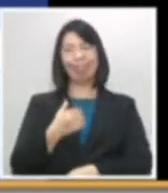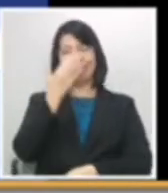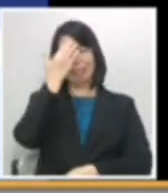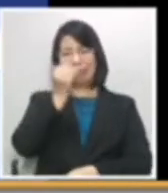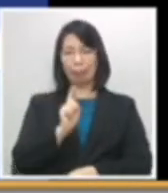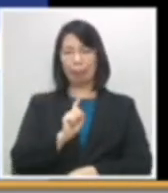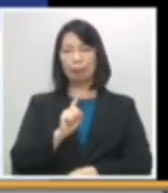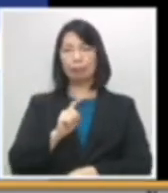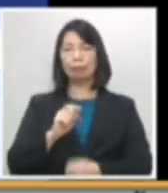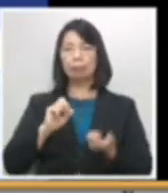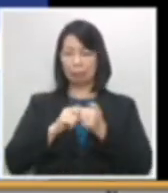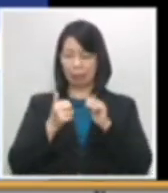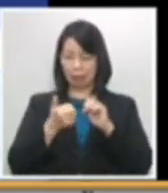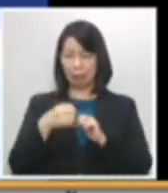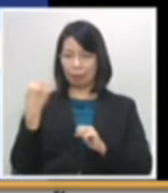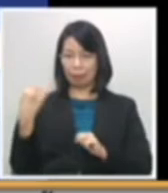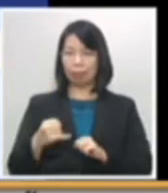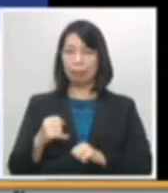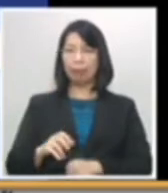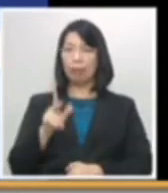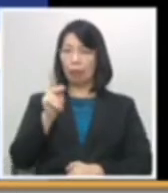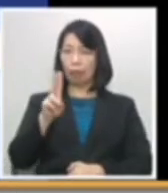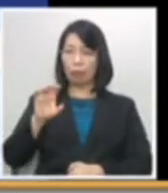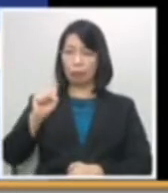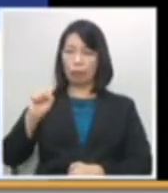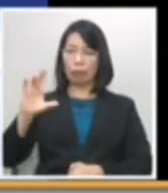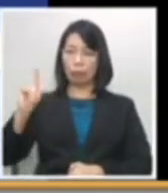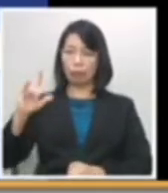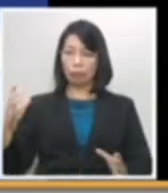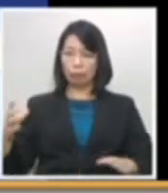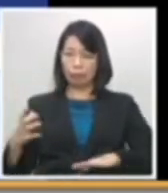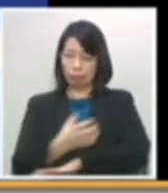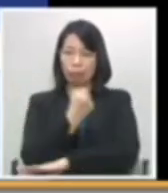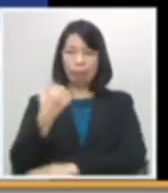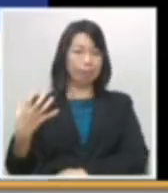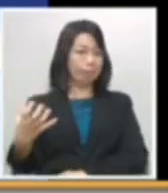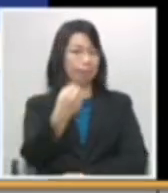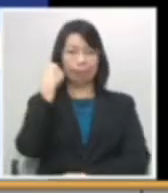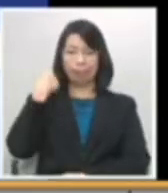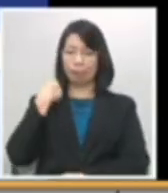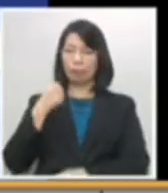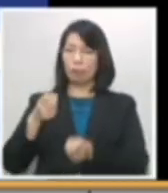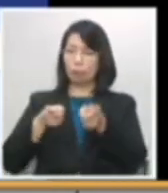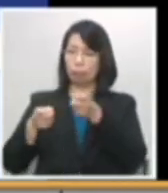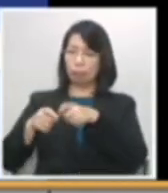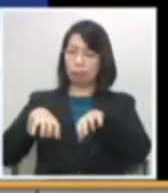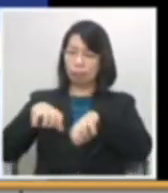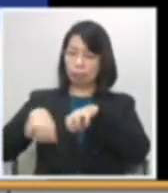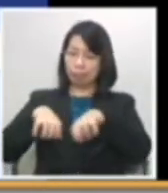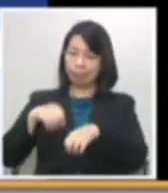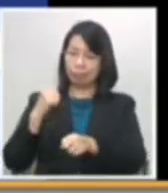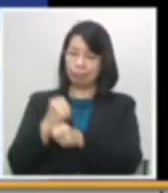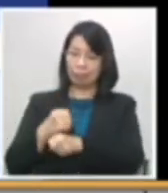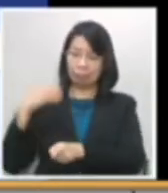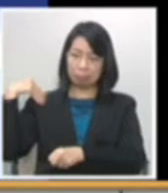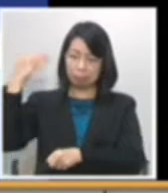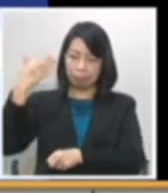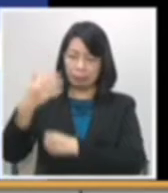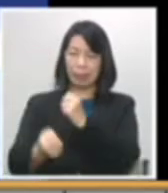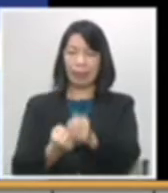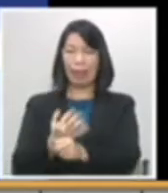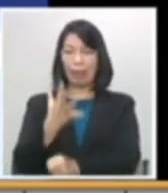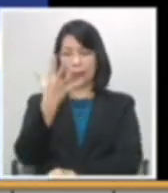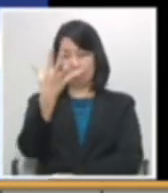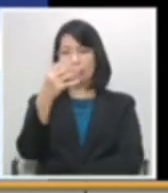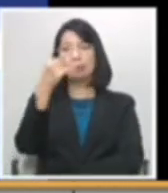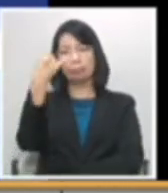ยึดอำนาจของคณะคสช.และการดำเนินนโยบายที่ผิดพลาดมาตลอด5ปีใน